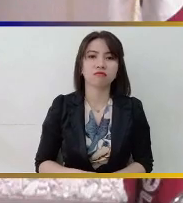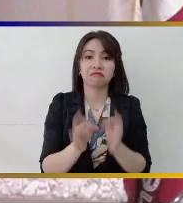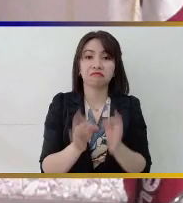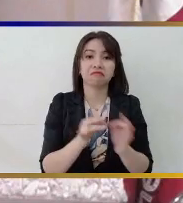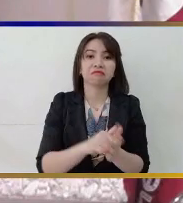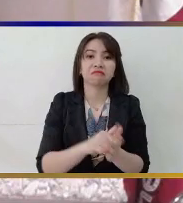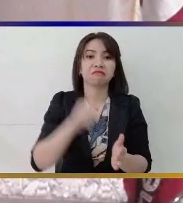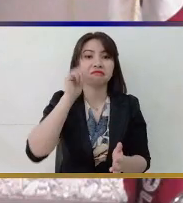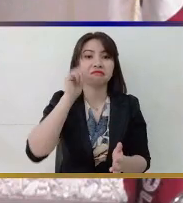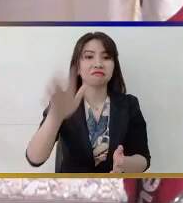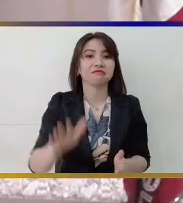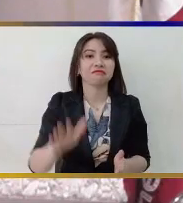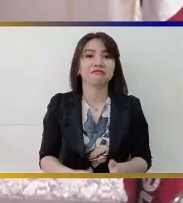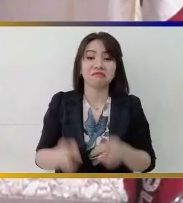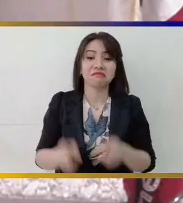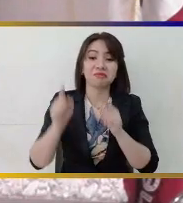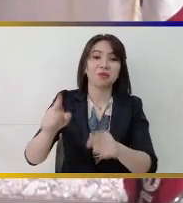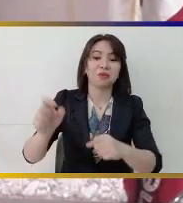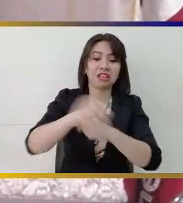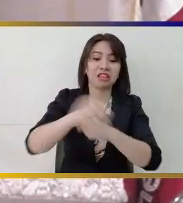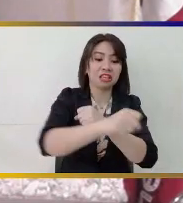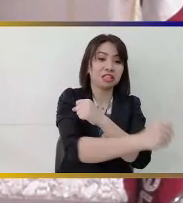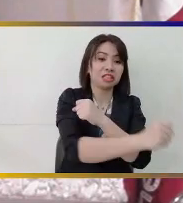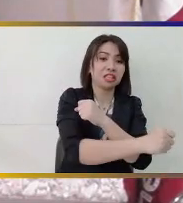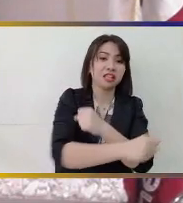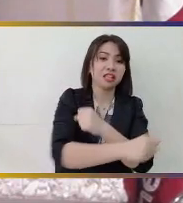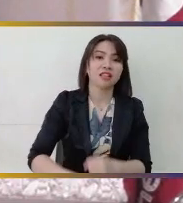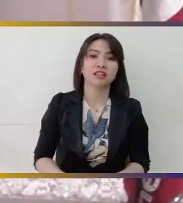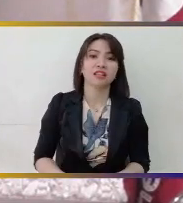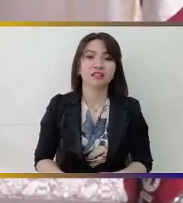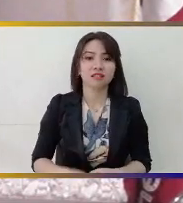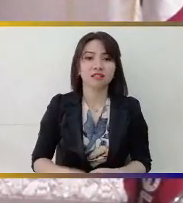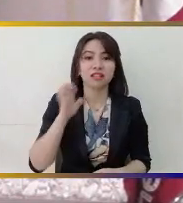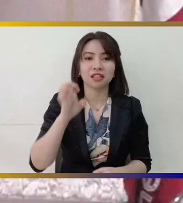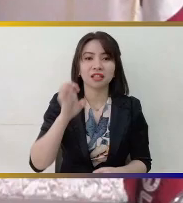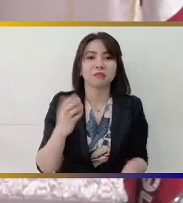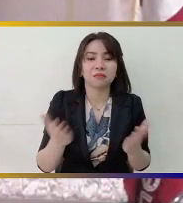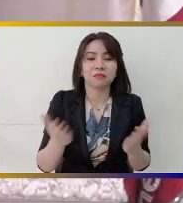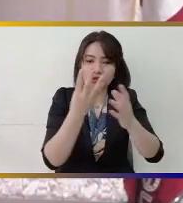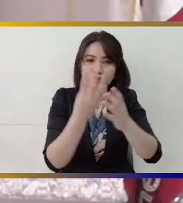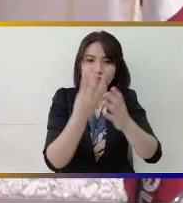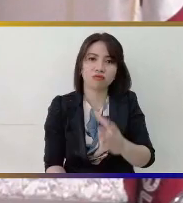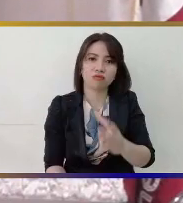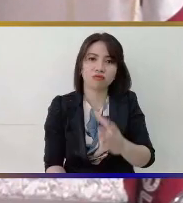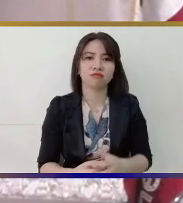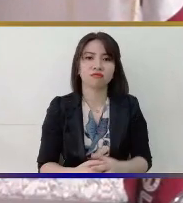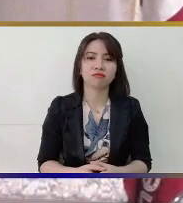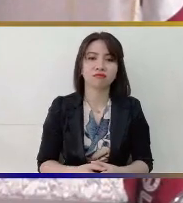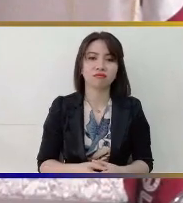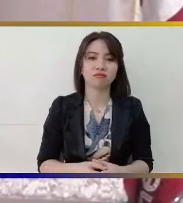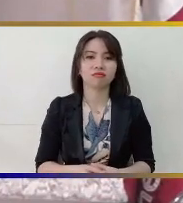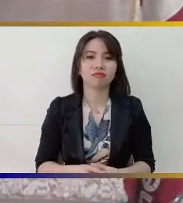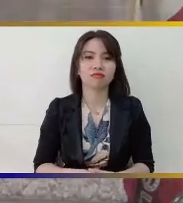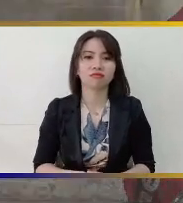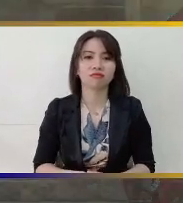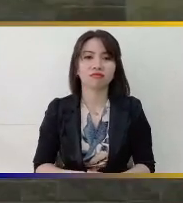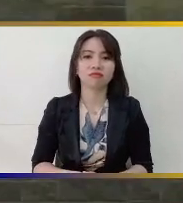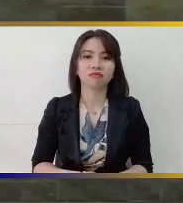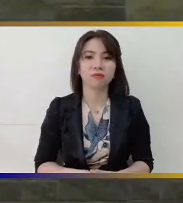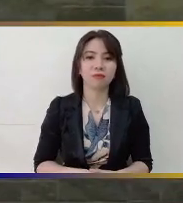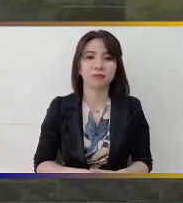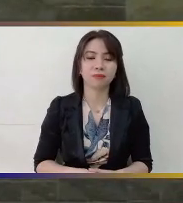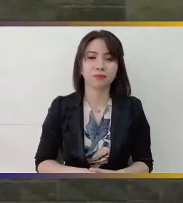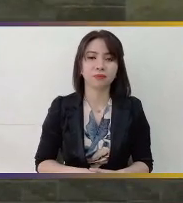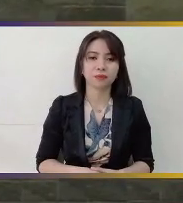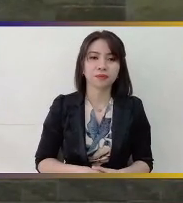mga kapatid. Kasi nakayuko eh. Do you understand that? Now listen to me now.